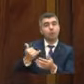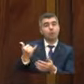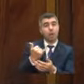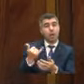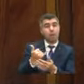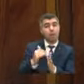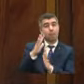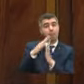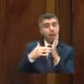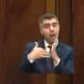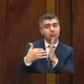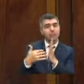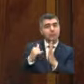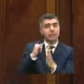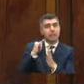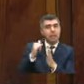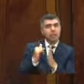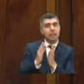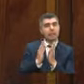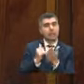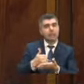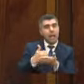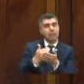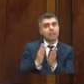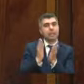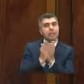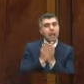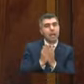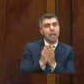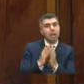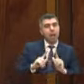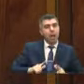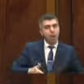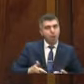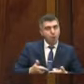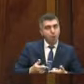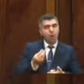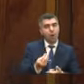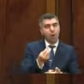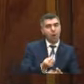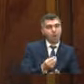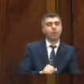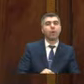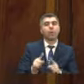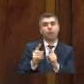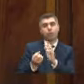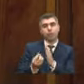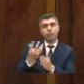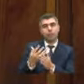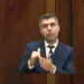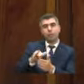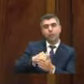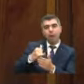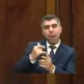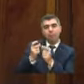ديالها غيتمشي في إطار دعم التعليم الأولي، برنامج إدماج الشباب، إطلاق جديد من المبادرات المدرة